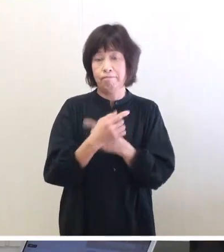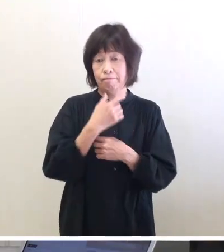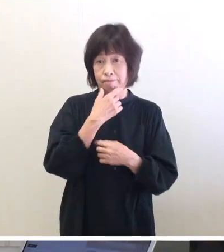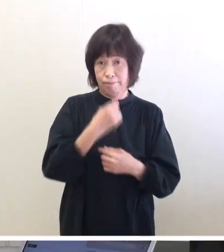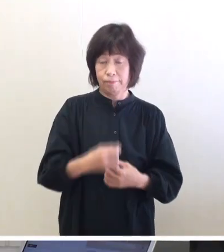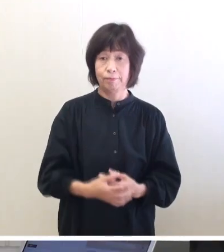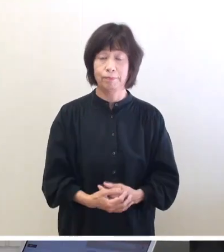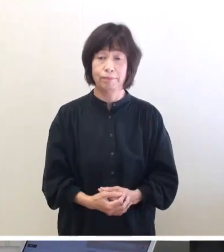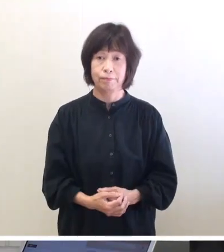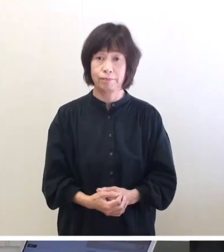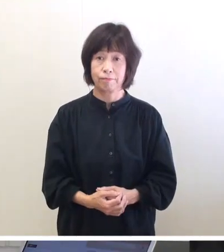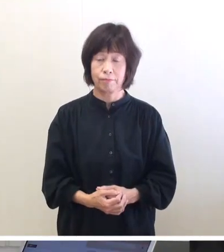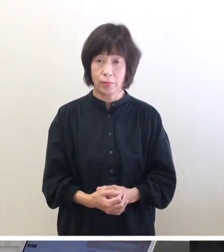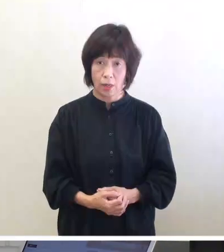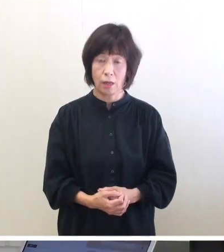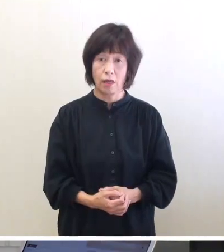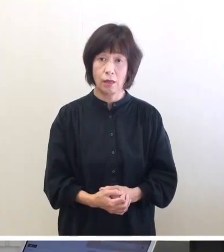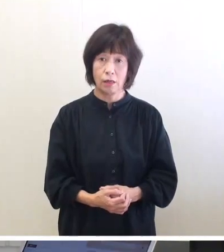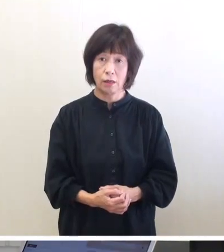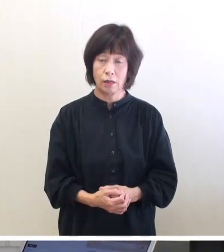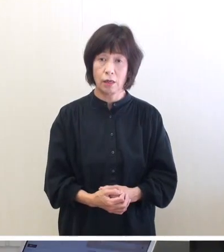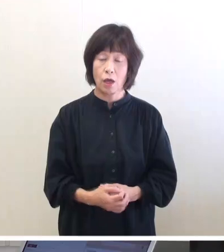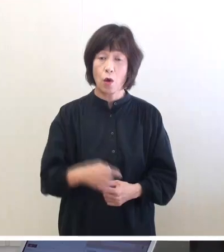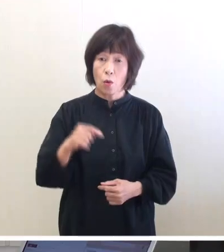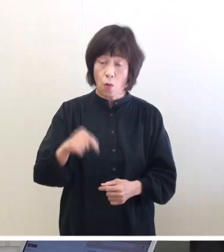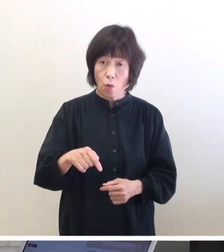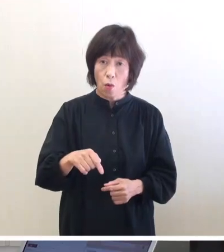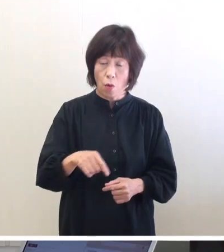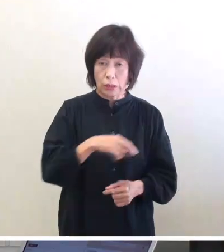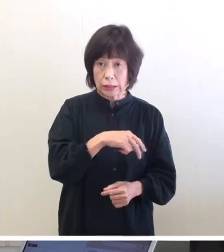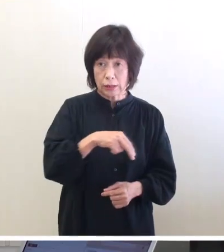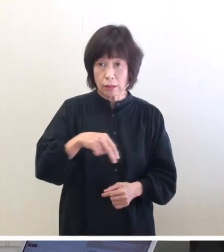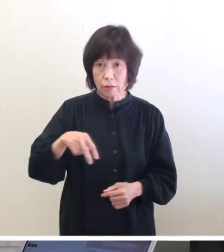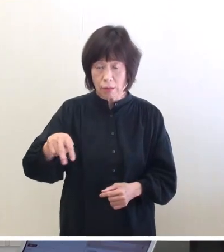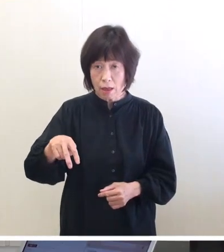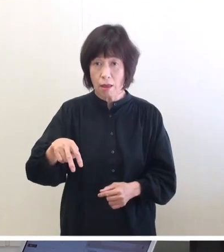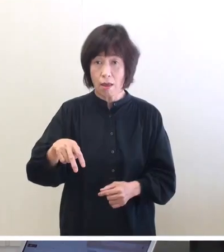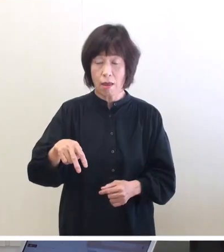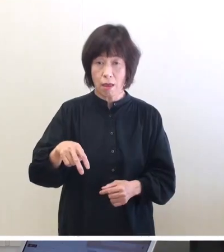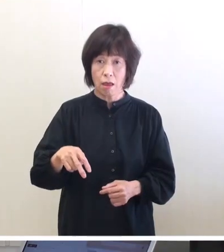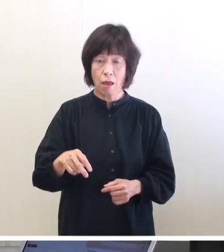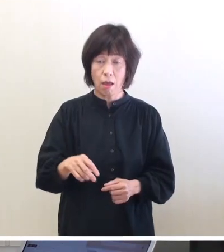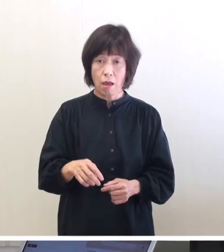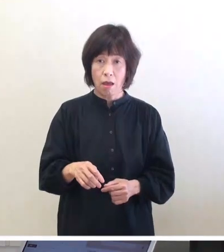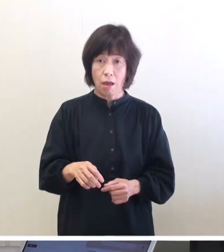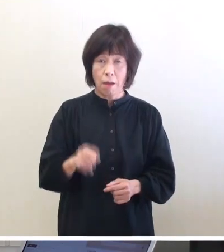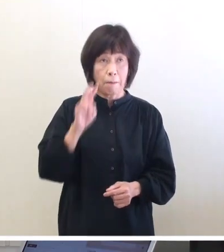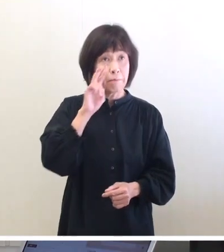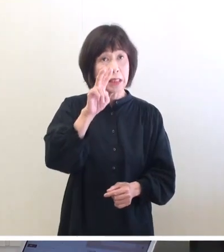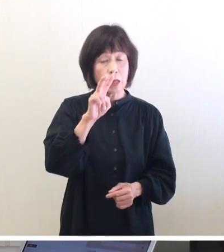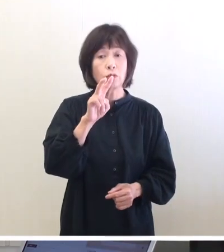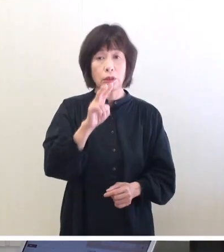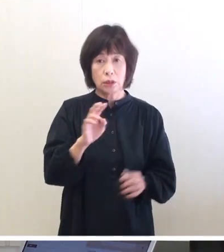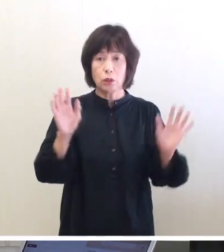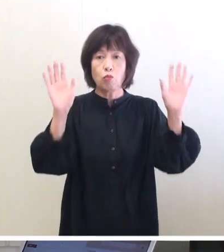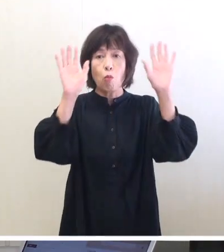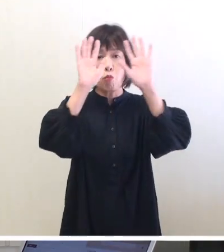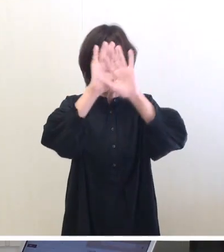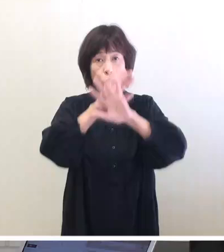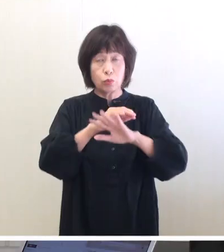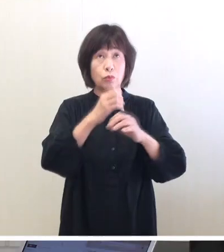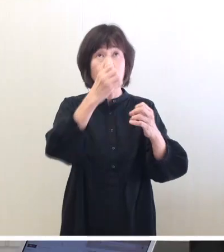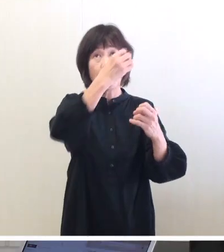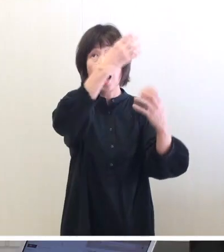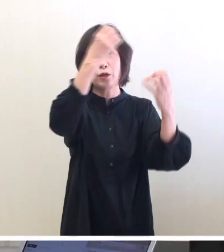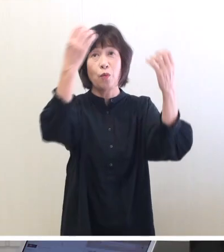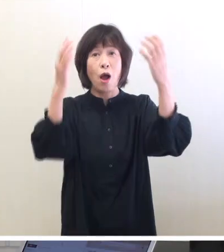上質なあの公共空間のポイントの一つが夜間のライトアップだというふうに考えてきました。夜間景